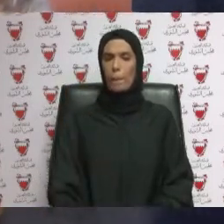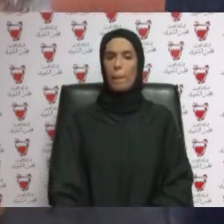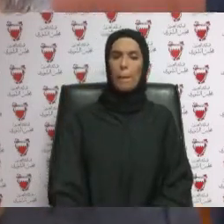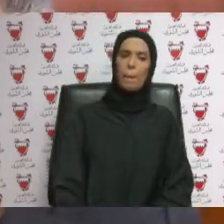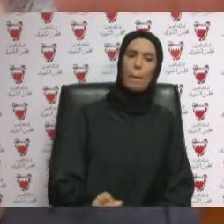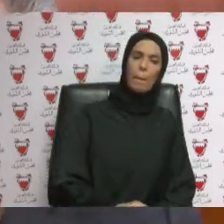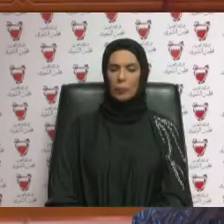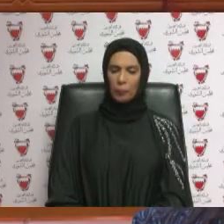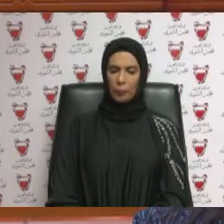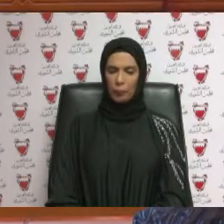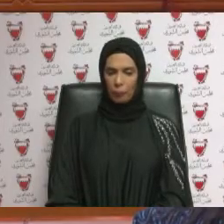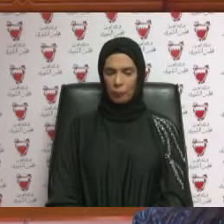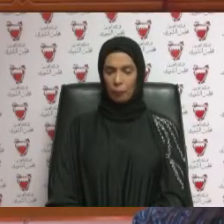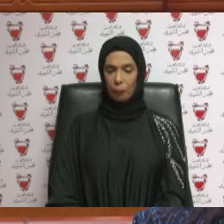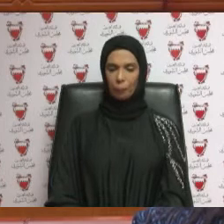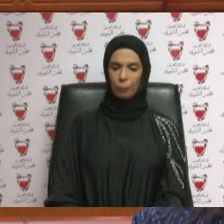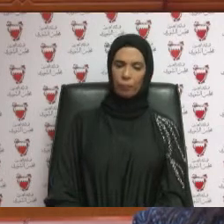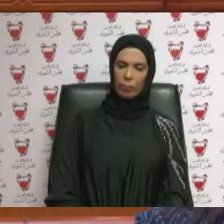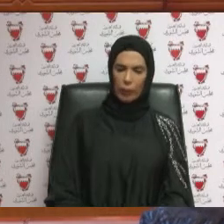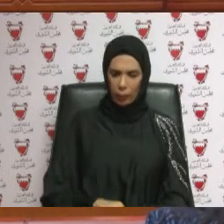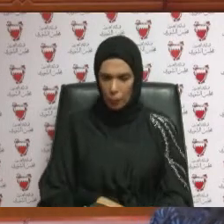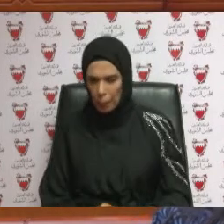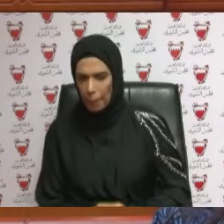تعديلات أخرى في